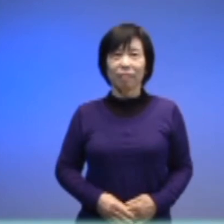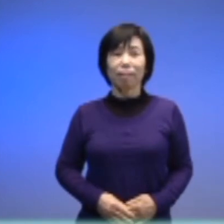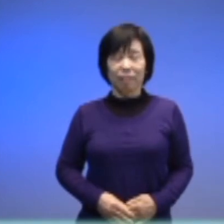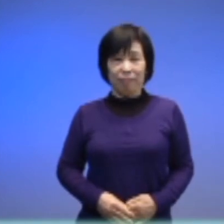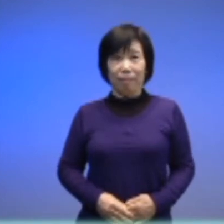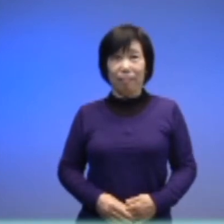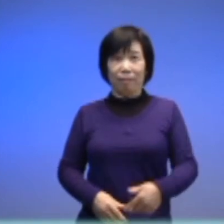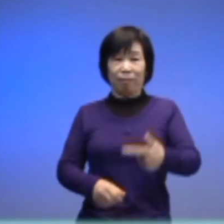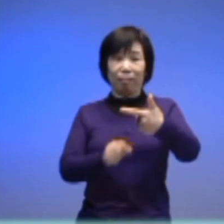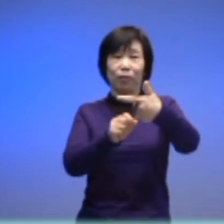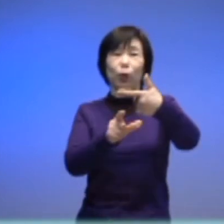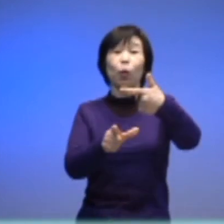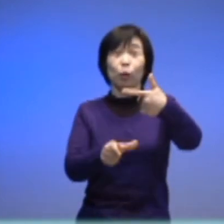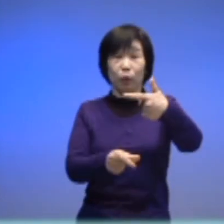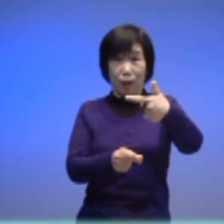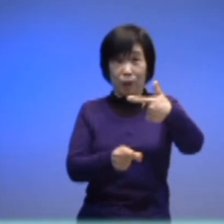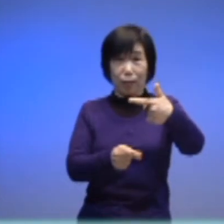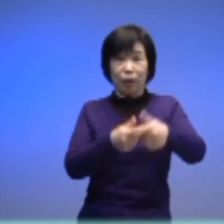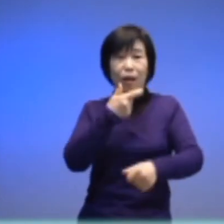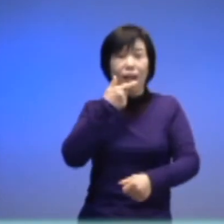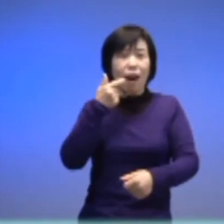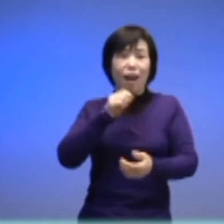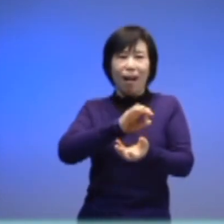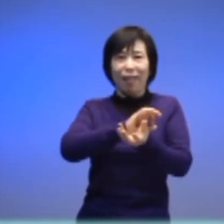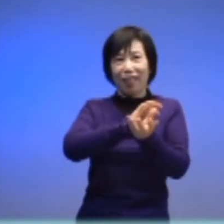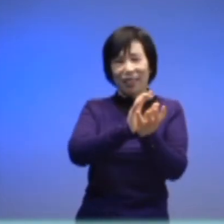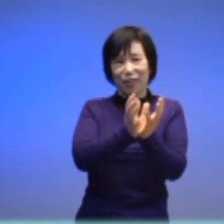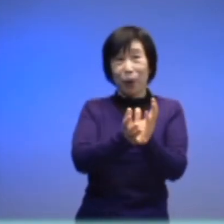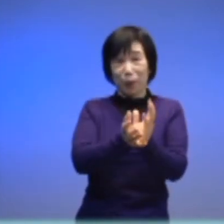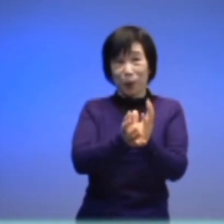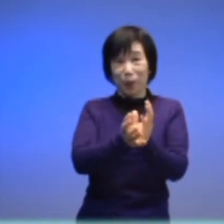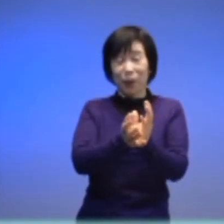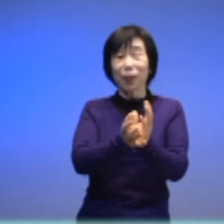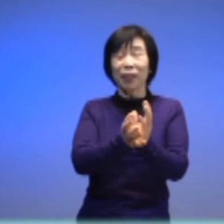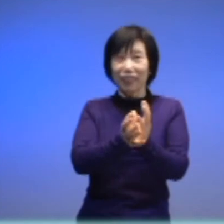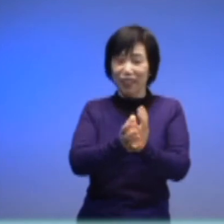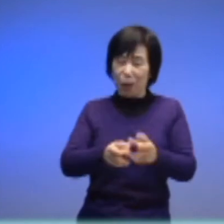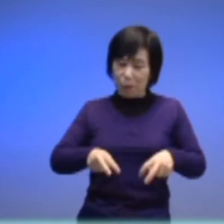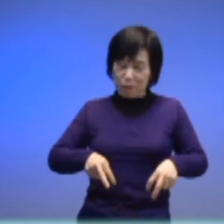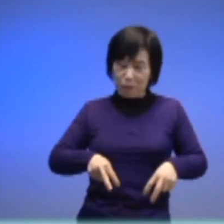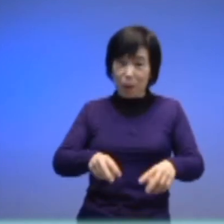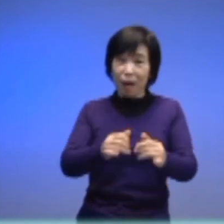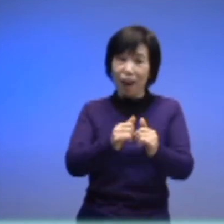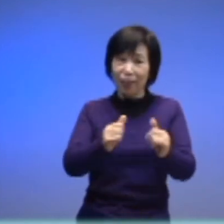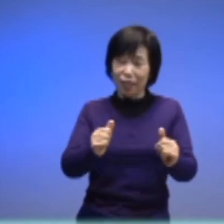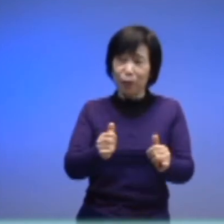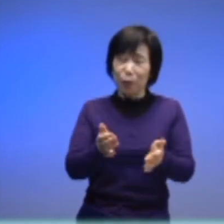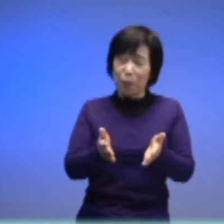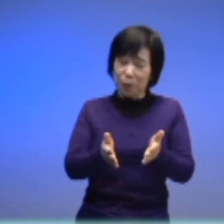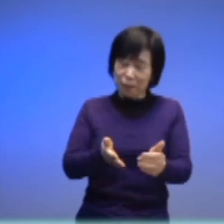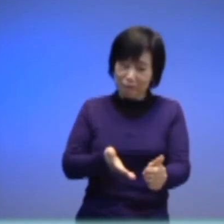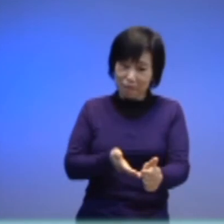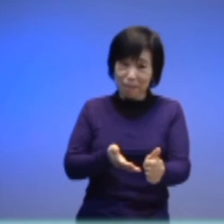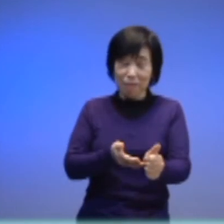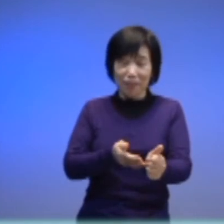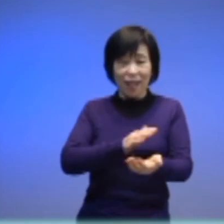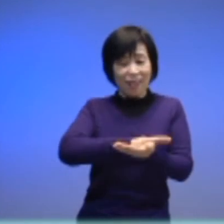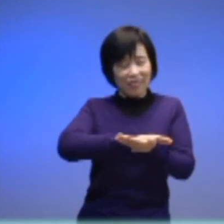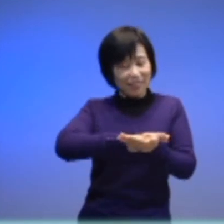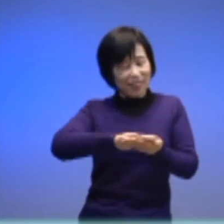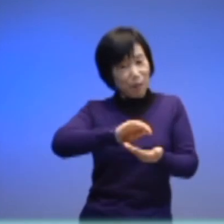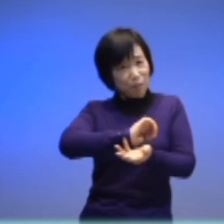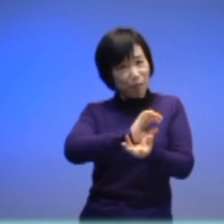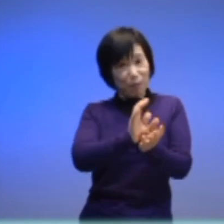6月は花菖蒲が見ごろですよ。これもボランティアの皆さんのお世話できれいに花を咲かせるんです